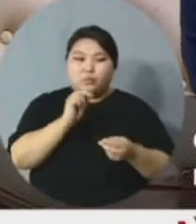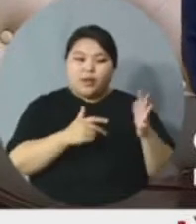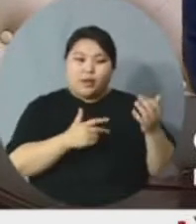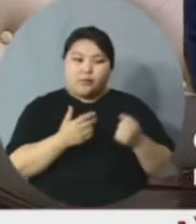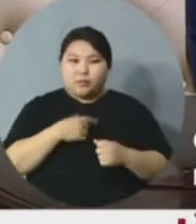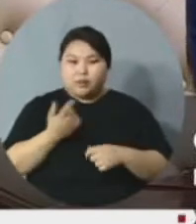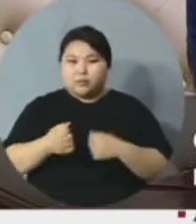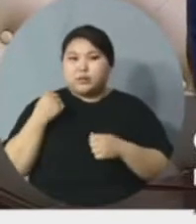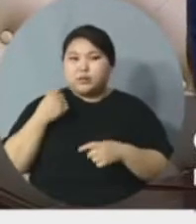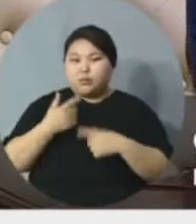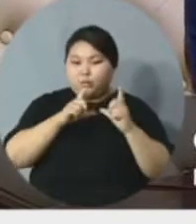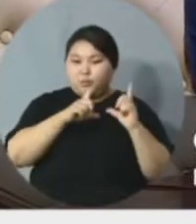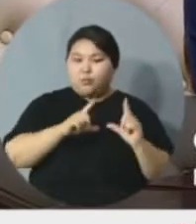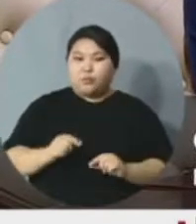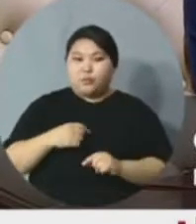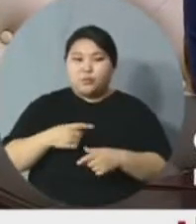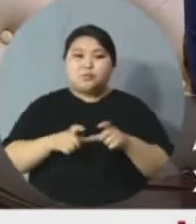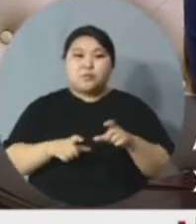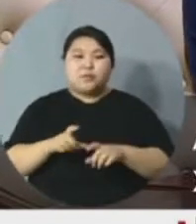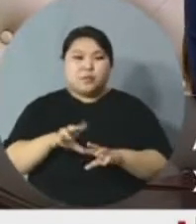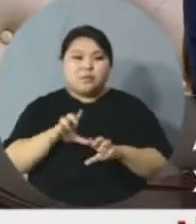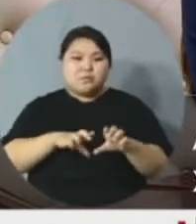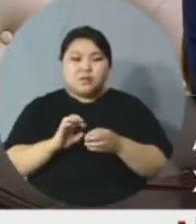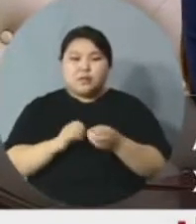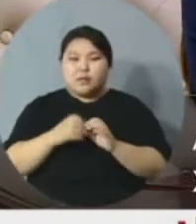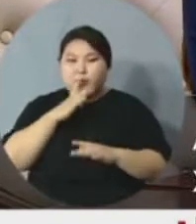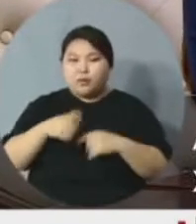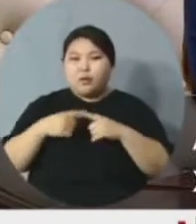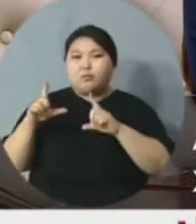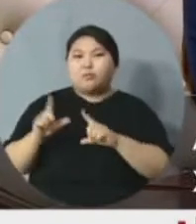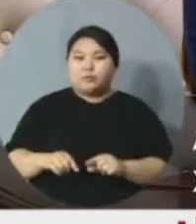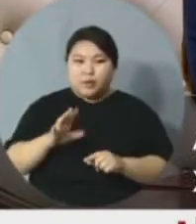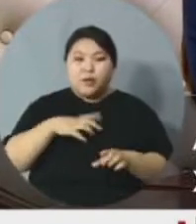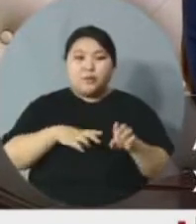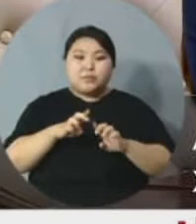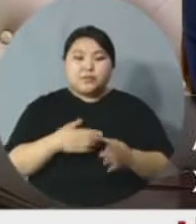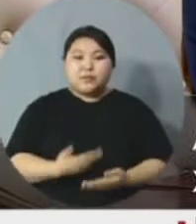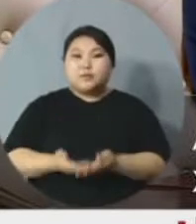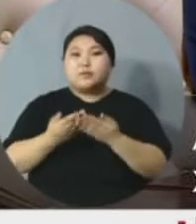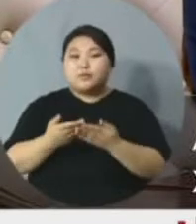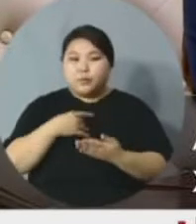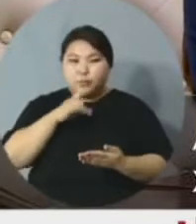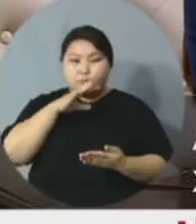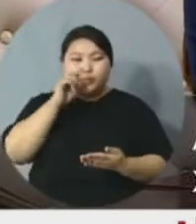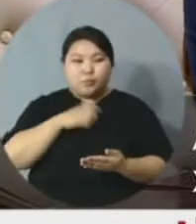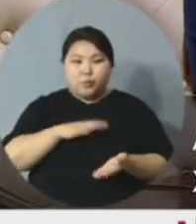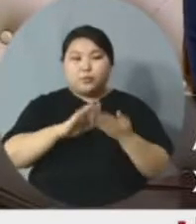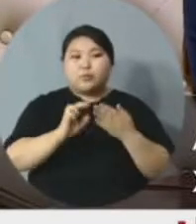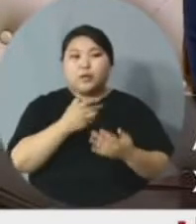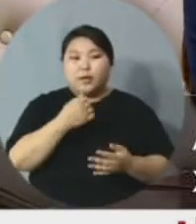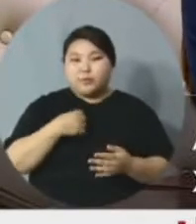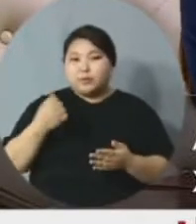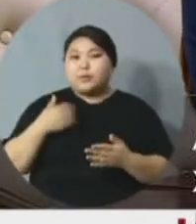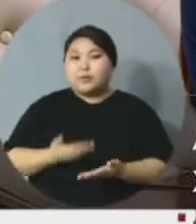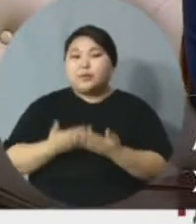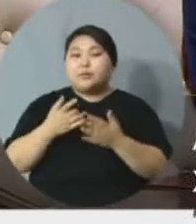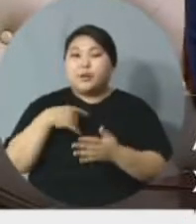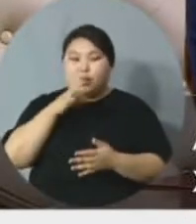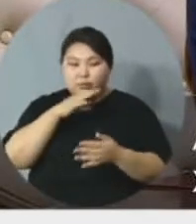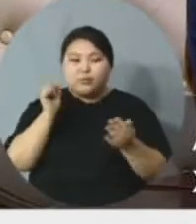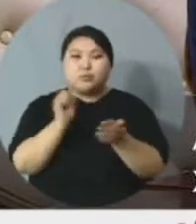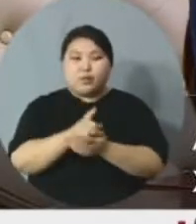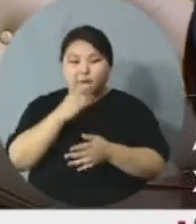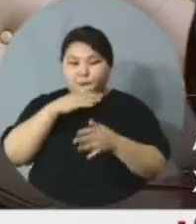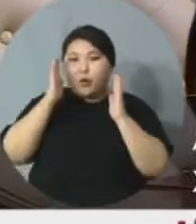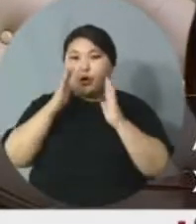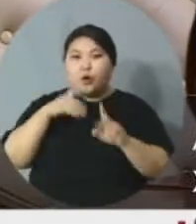чадвар нь одоо унаад эхлэхээр бизнес эрхлэл дахин өнгөрч. Яг учраас бизнесийг дэмжиж гэж байгаа бол худалдаа авахчныг дэмжиж байгаа. Энэ маш